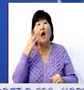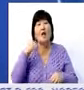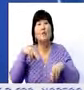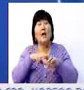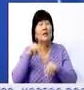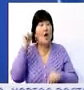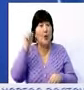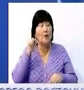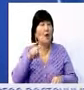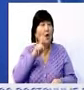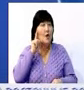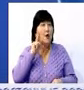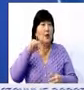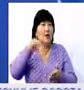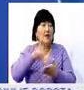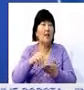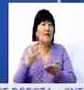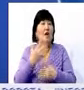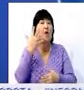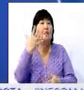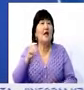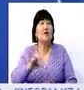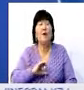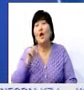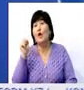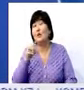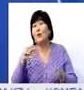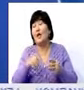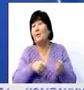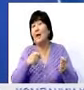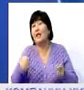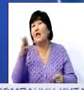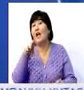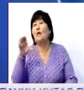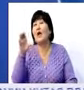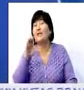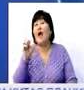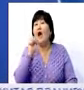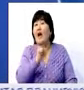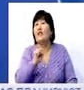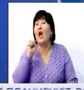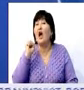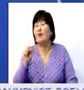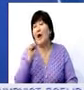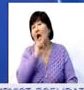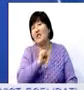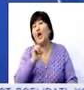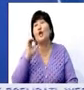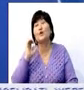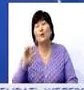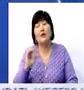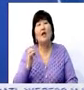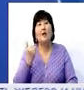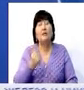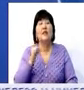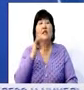Астаны и Узбекистана – юные грации завоевали 5 медалей. Золото команде принесли Дана Садыкова, Айна Акпамбет и Айша Султан.